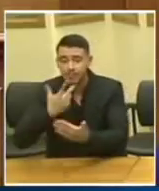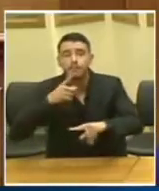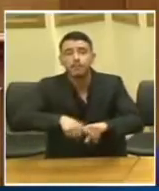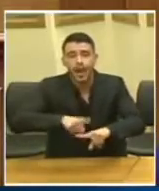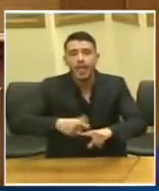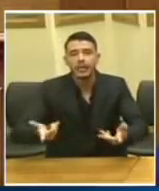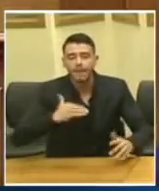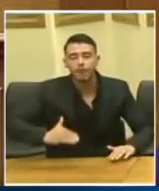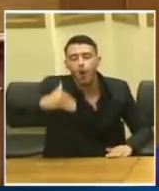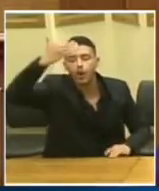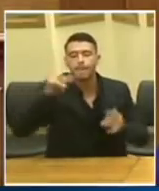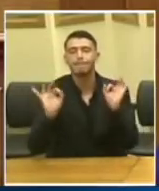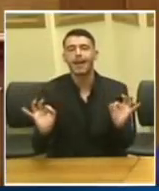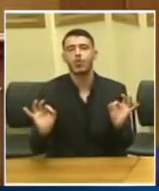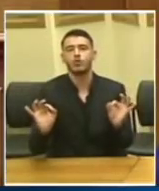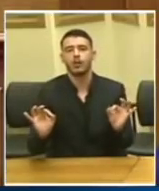Μακεδονία.